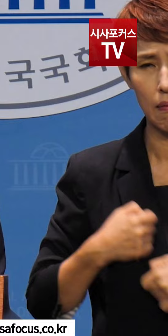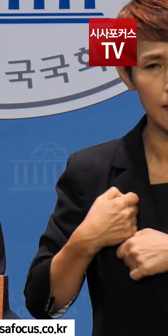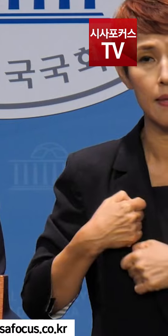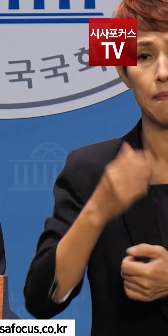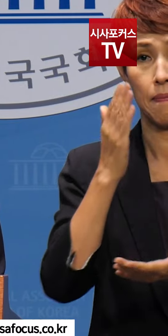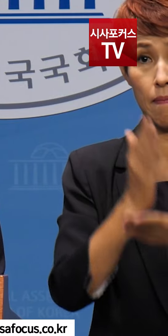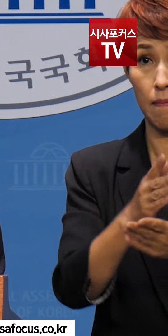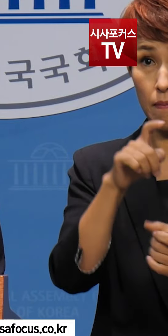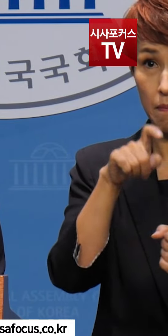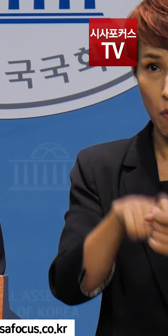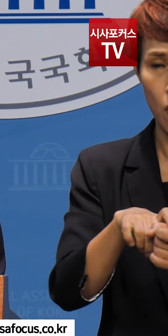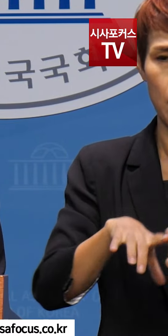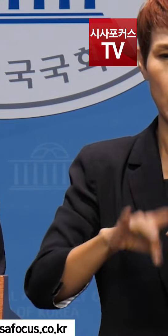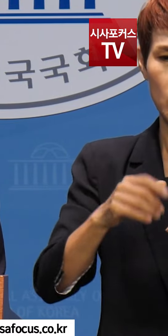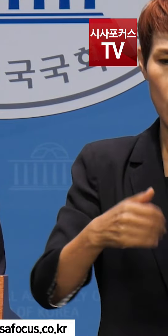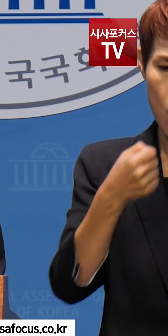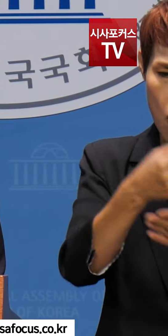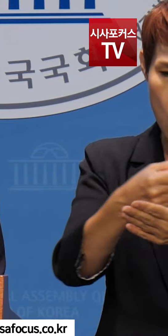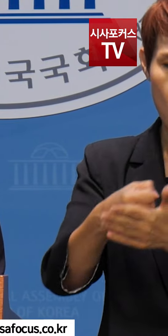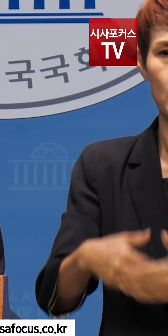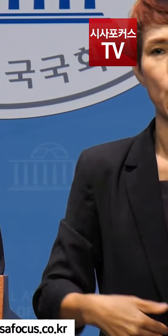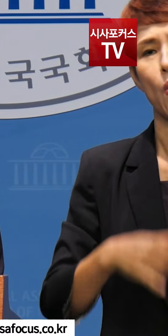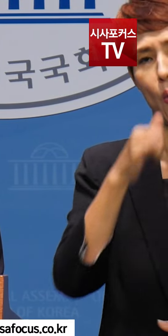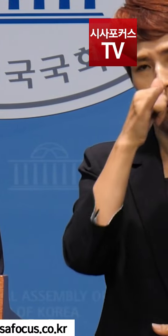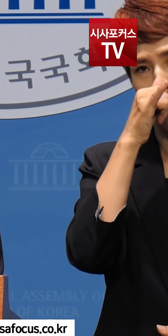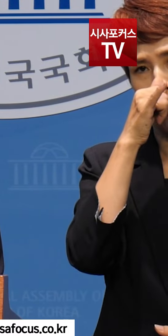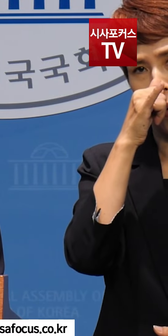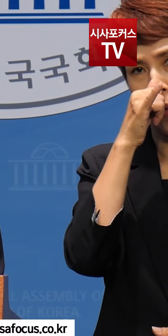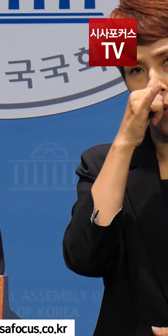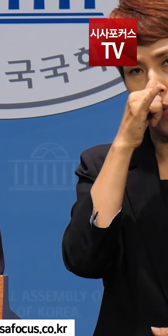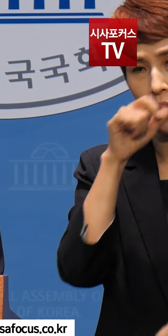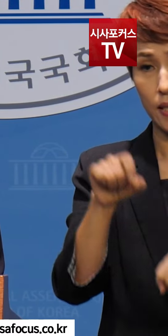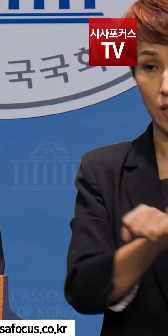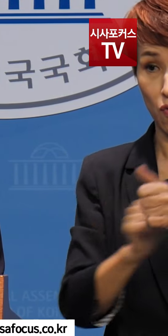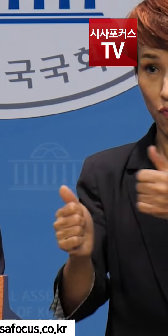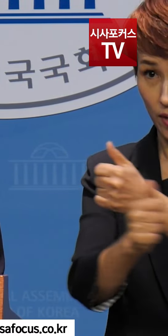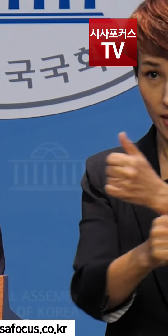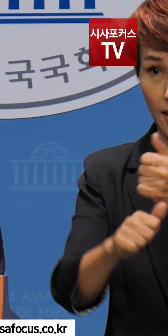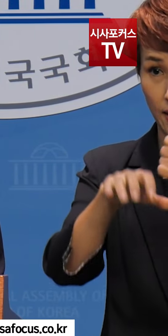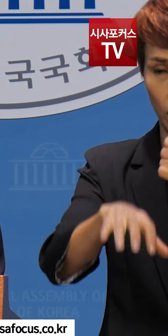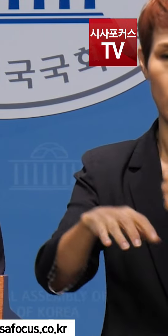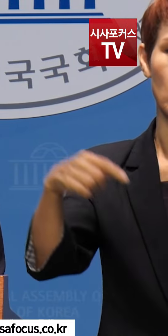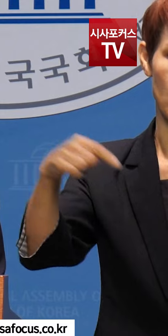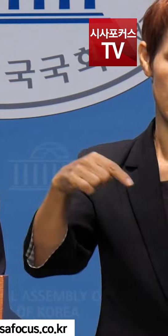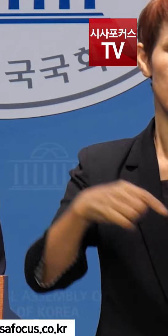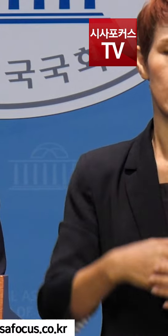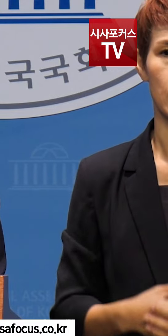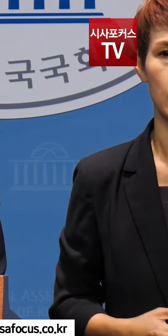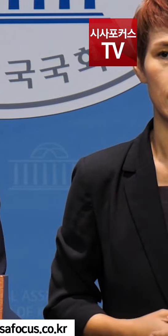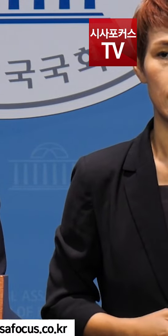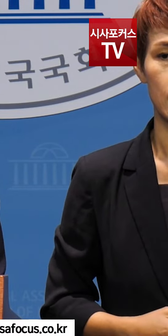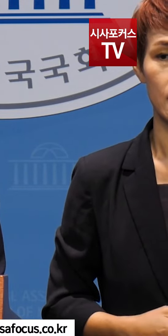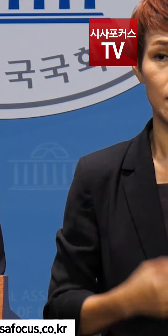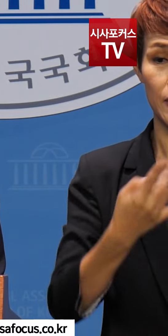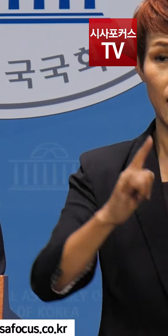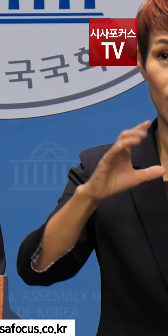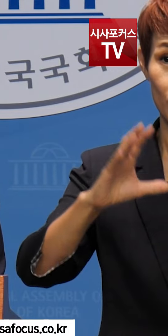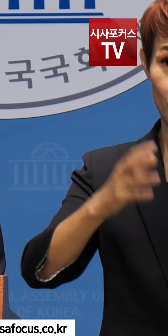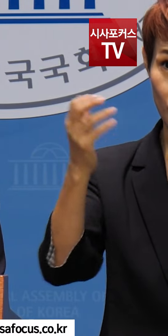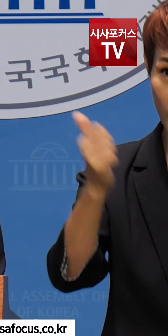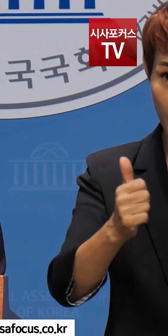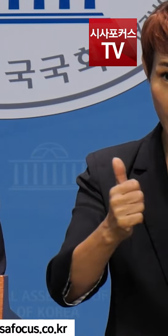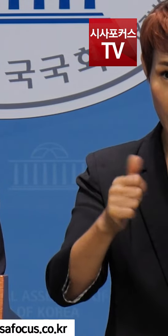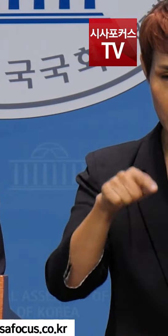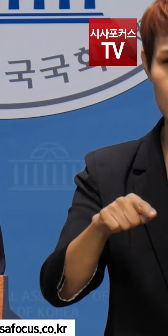위해서는 선결과제들이 있으니 정계특위에서 논의합시다. 22대 국회를 처음부터